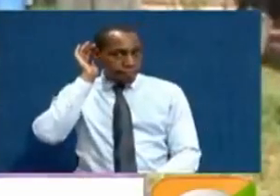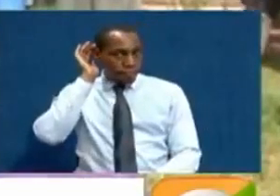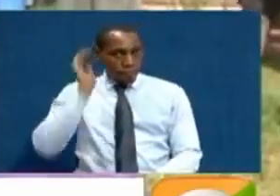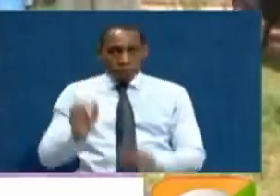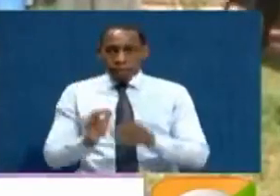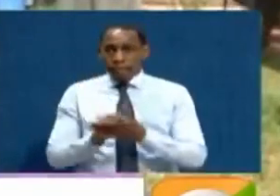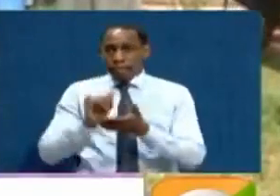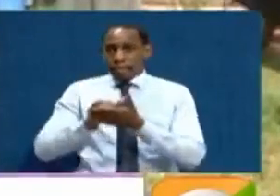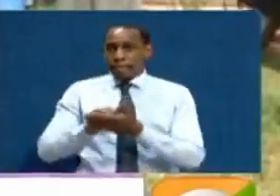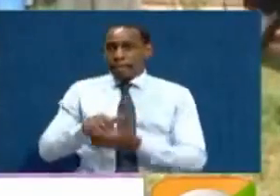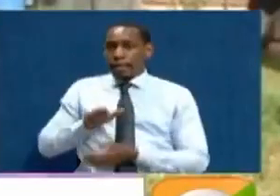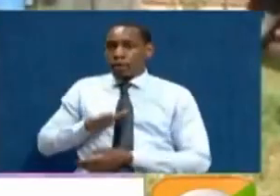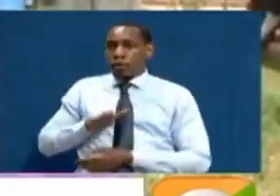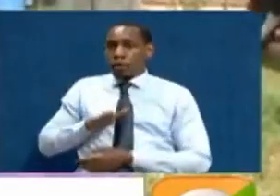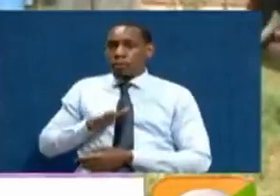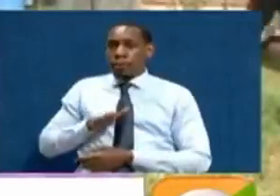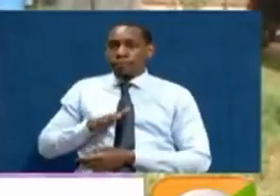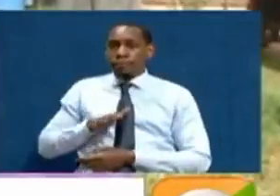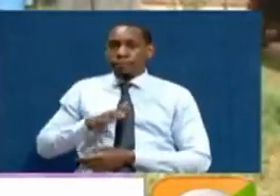eti huyu mama amenyongwa.